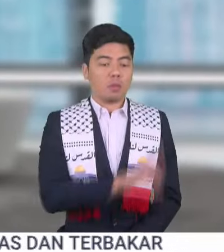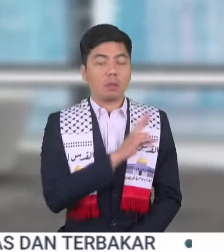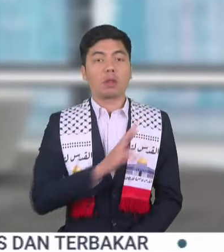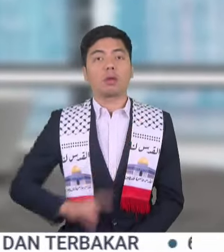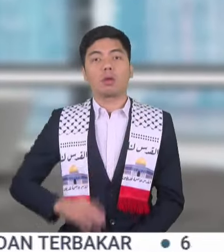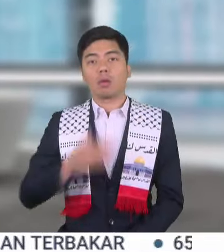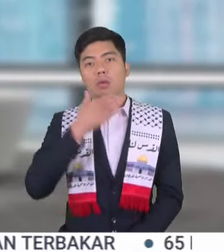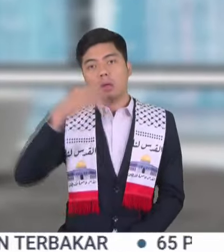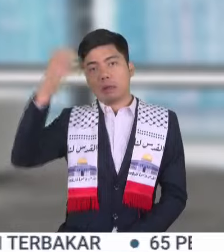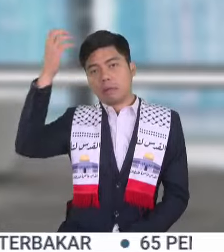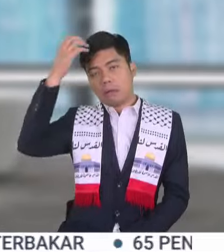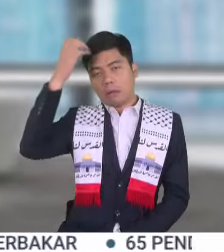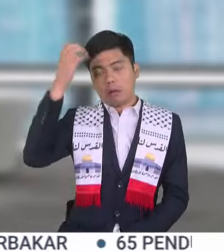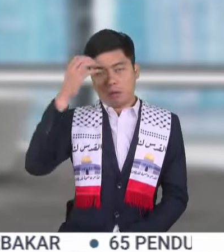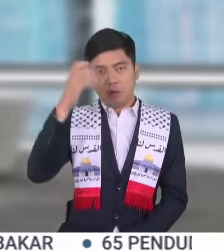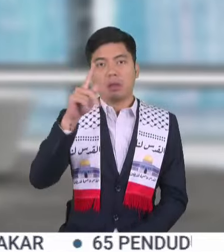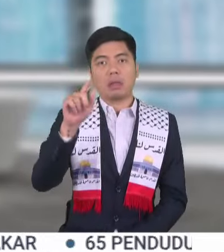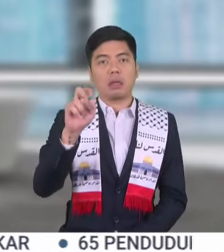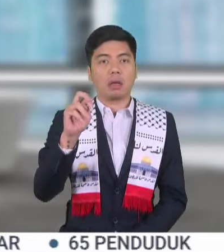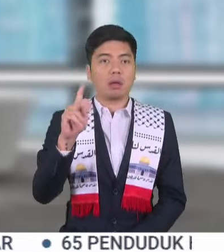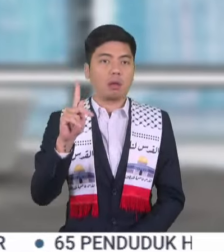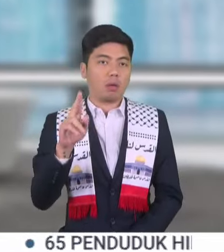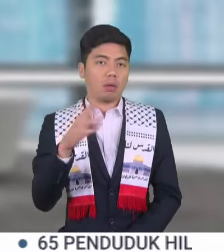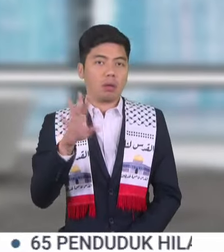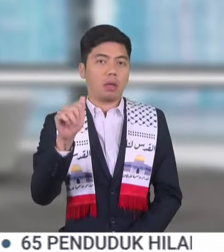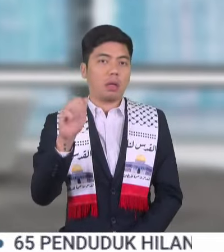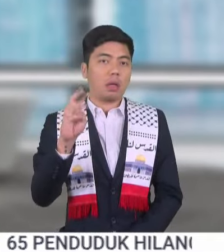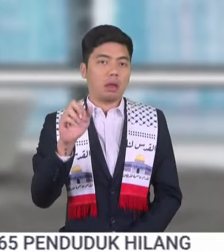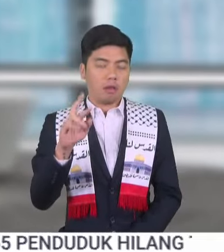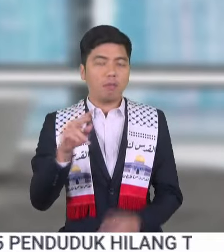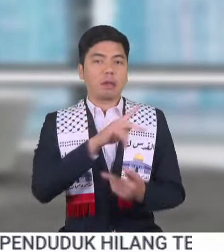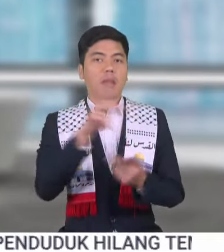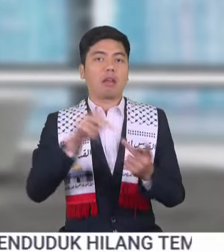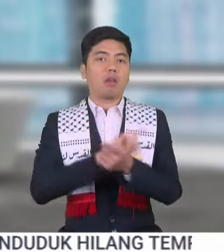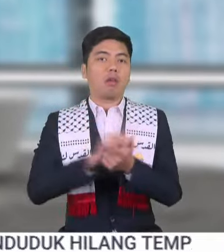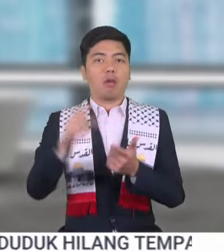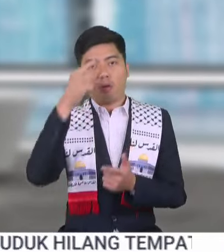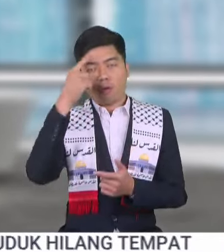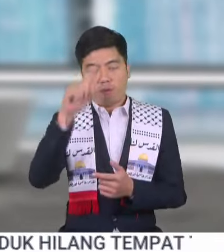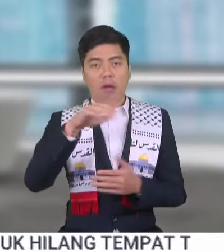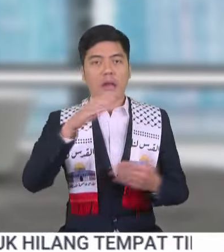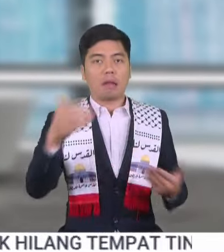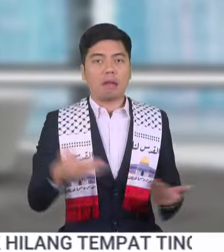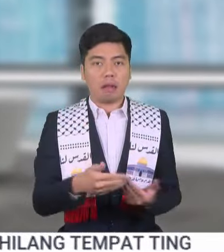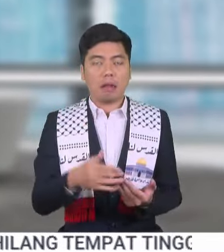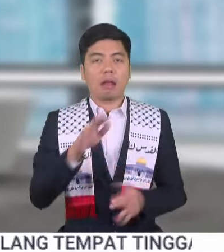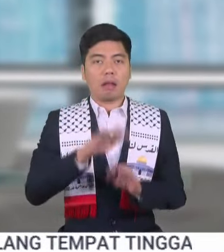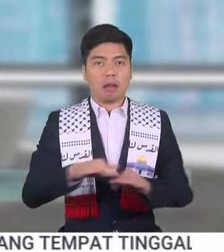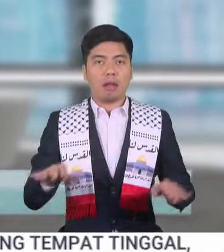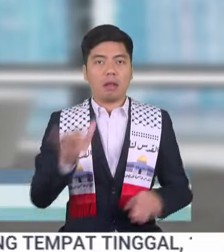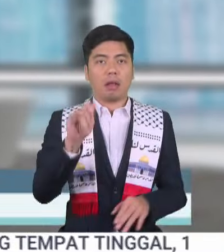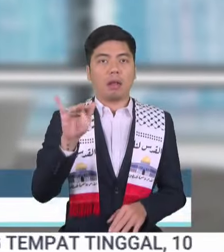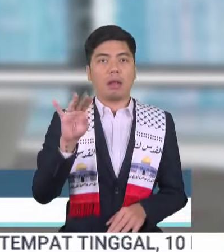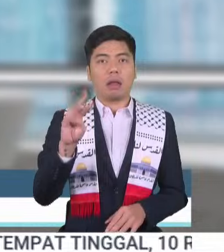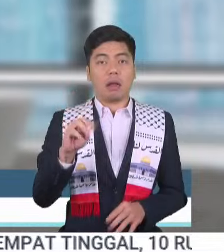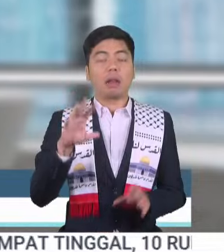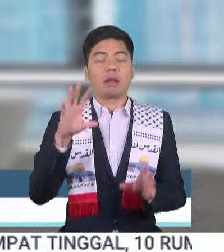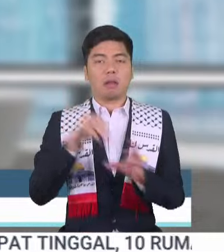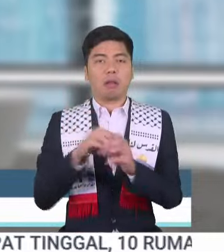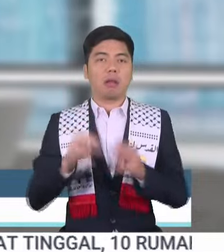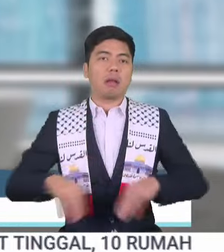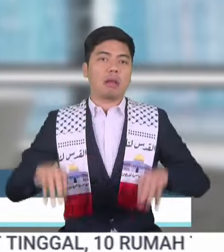Raja Muda Selangor Tengku Amir Shah berkenan berangkat menyantuni anak yatim di Masjid Taman Putra Perdana Puchong. Baginda turut